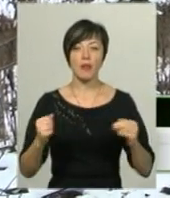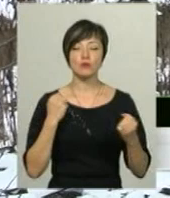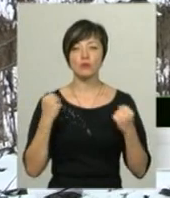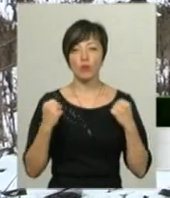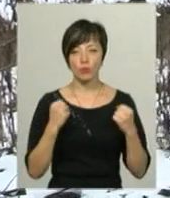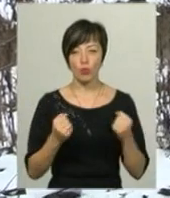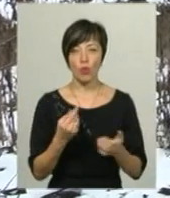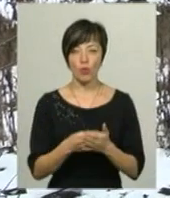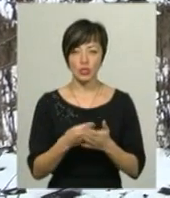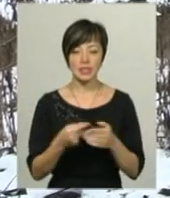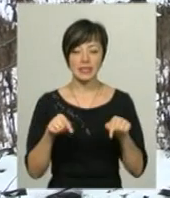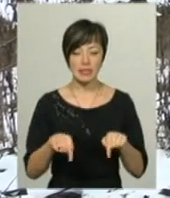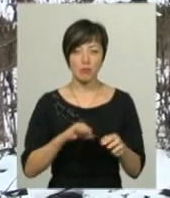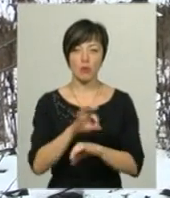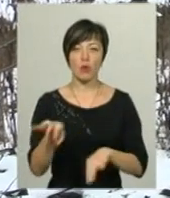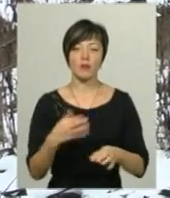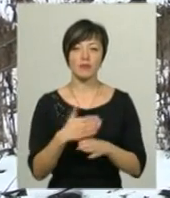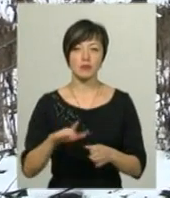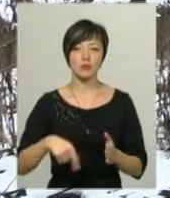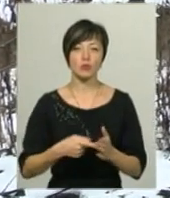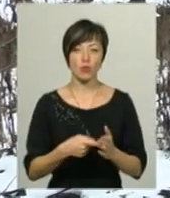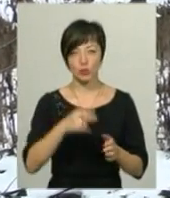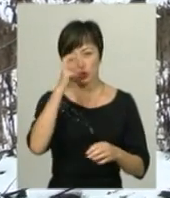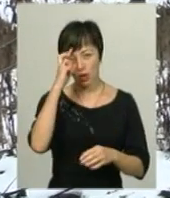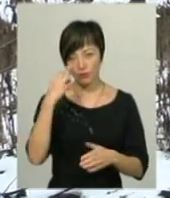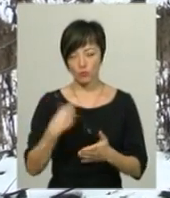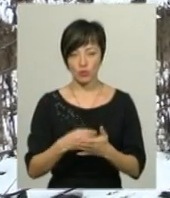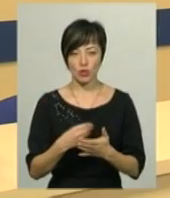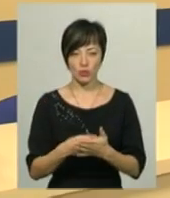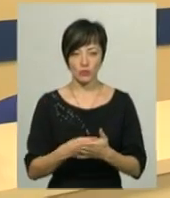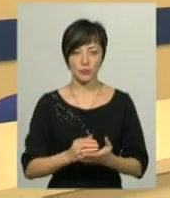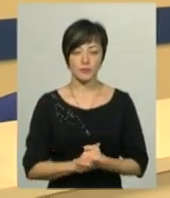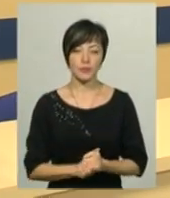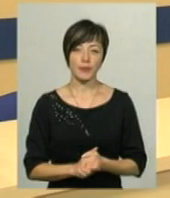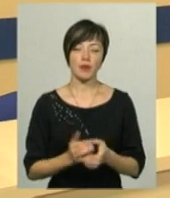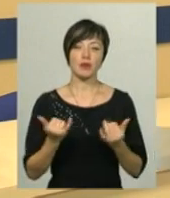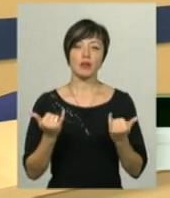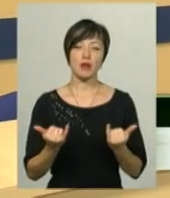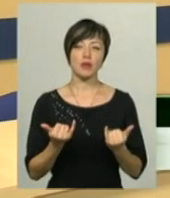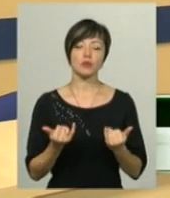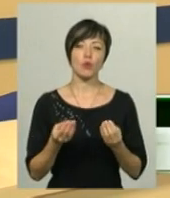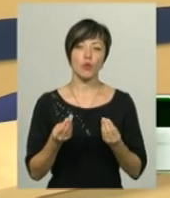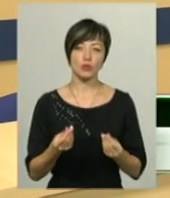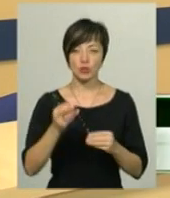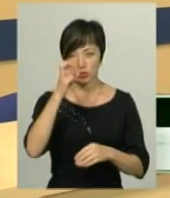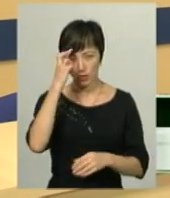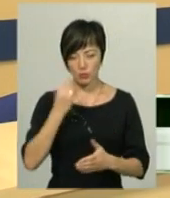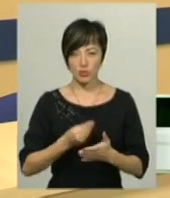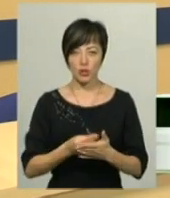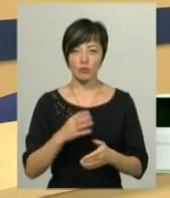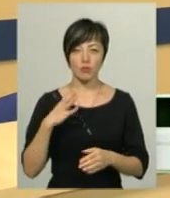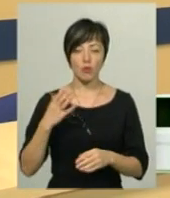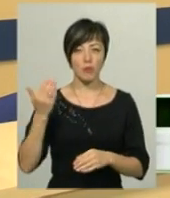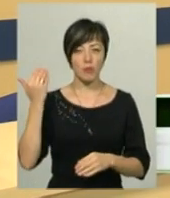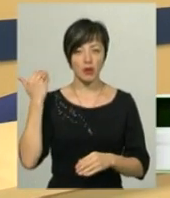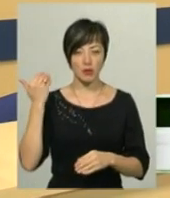спорту». Кошти на даний проект виділено з міського та державного бюджету. Наразі кошти з державного бюджету, як було